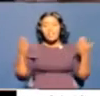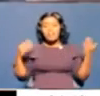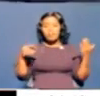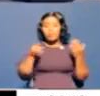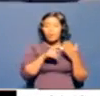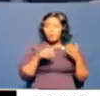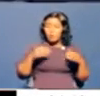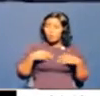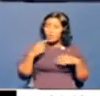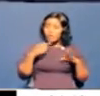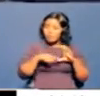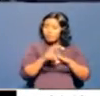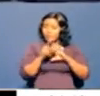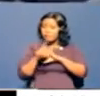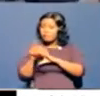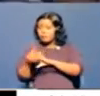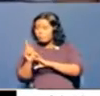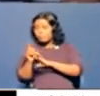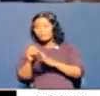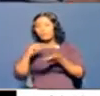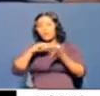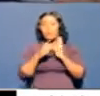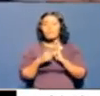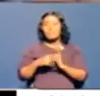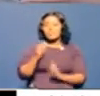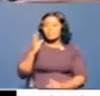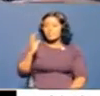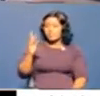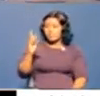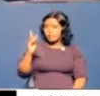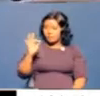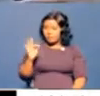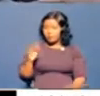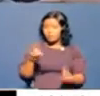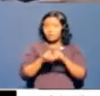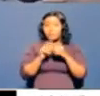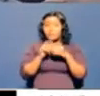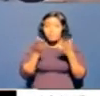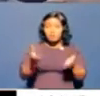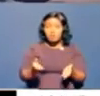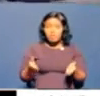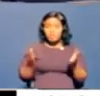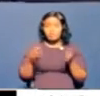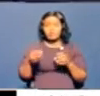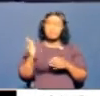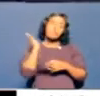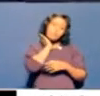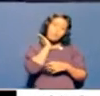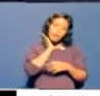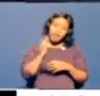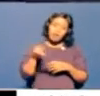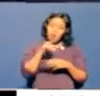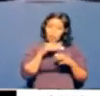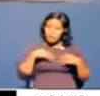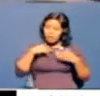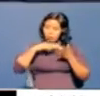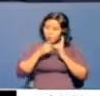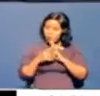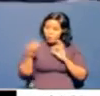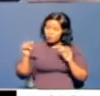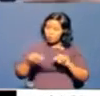CDF na hasa hapa Gatanga tuliopo, tumeona mradi ambao kusema kweli umefanyika vizuri sana. Tungetaka nafikiri kamati